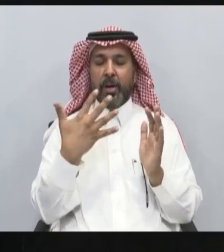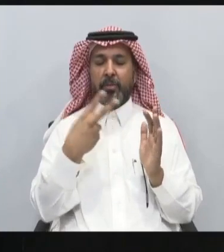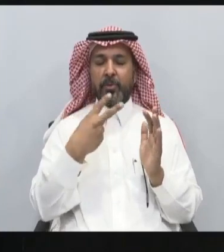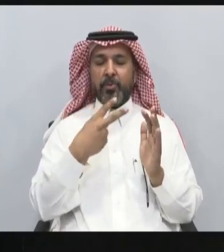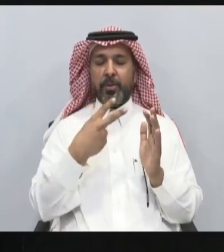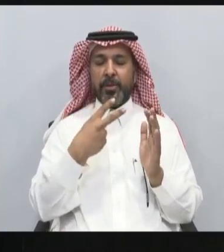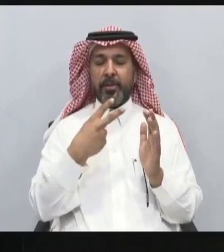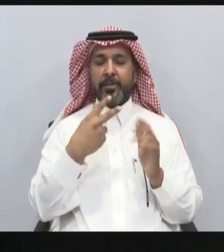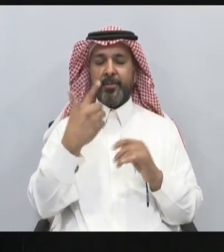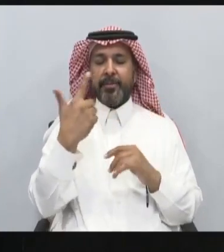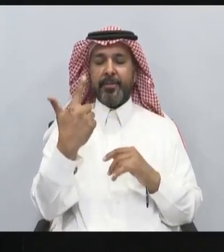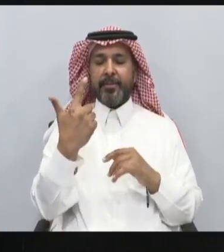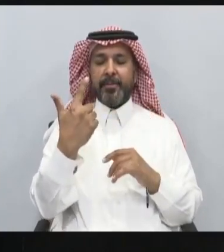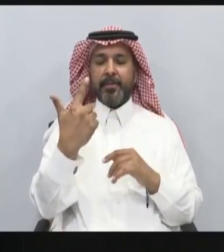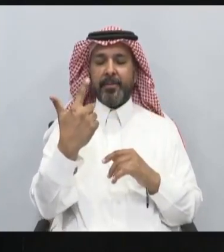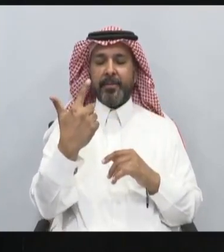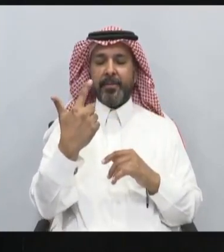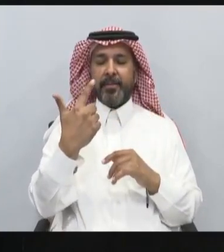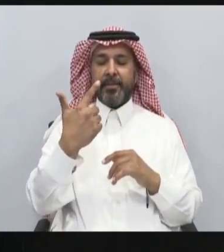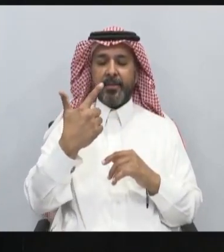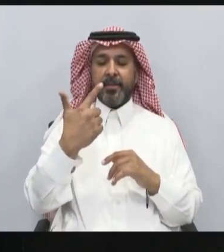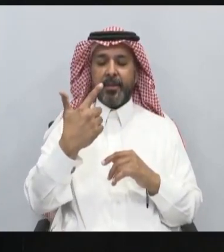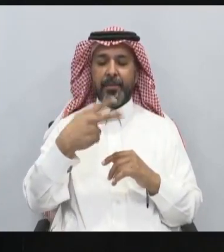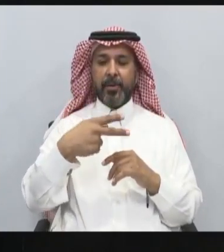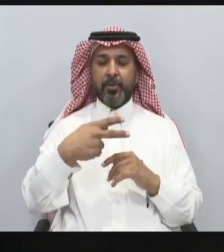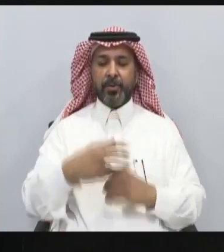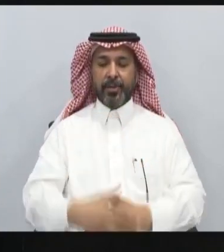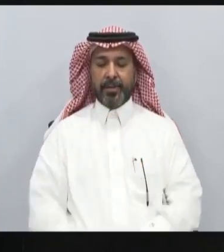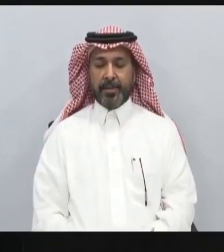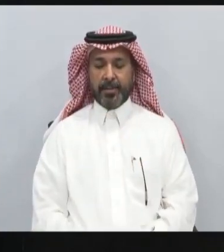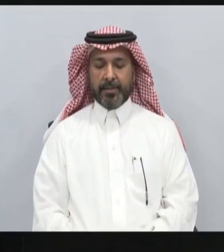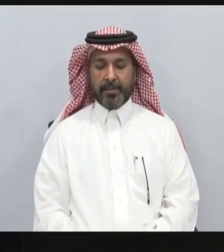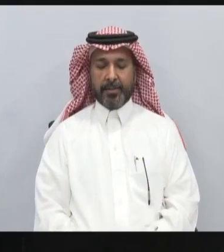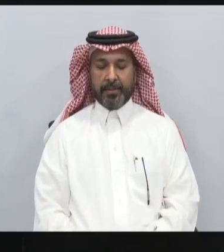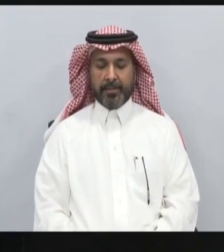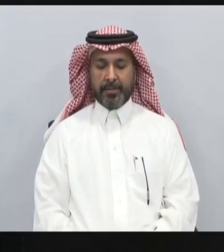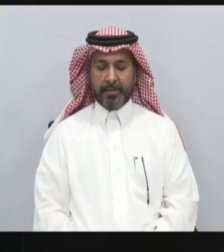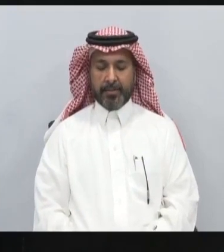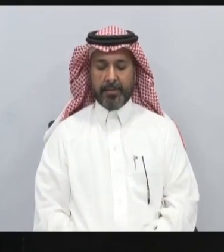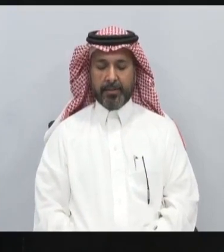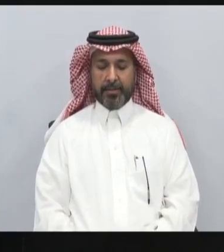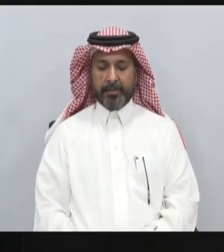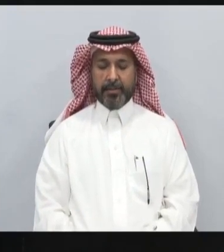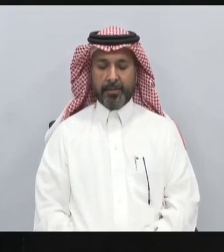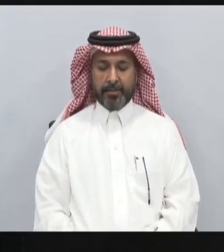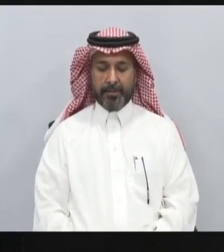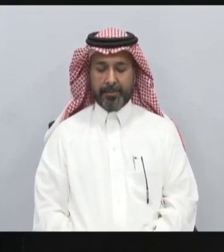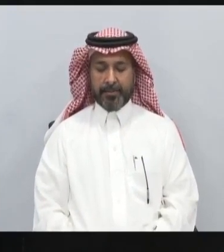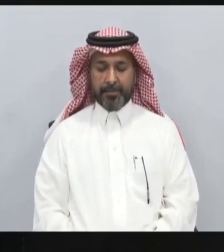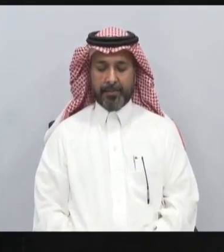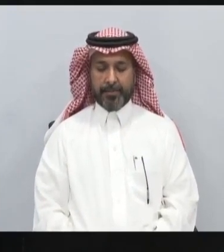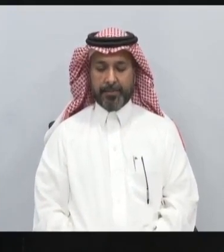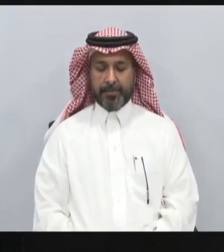واريد 2 ايضا اضافيه عشان ارتفع عن السالب 2 اللي انا اللي هي تحت الصفر. اذا احتاج